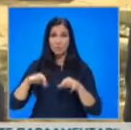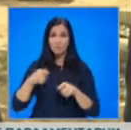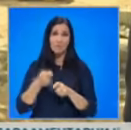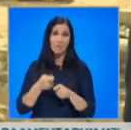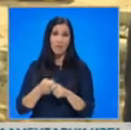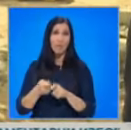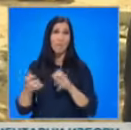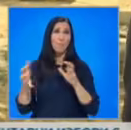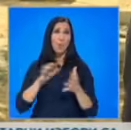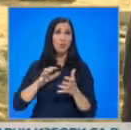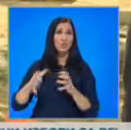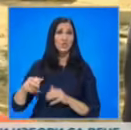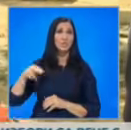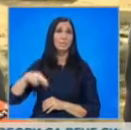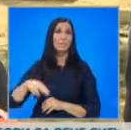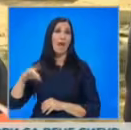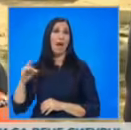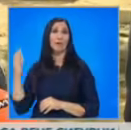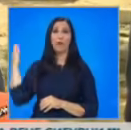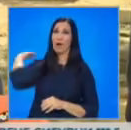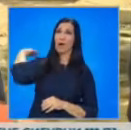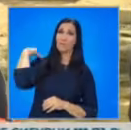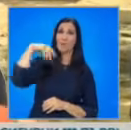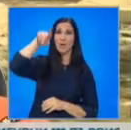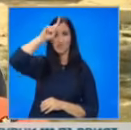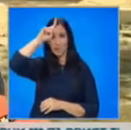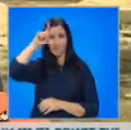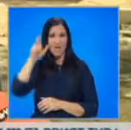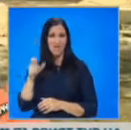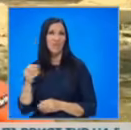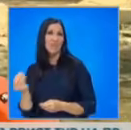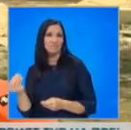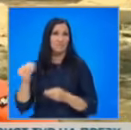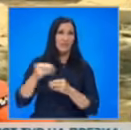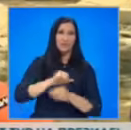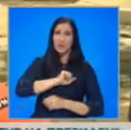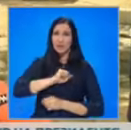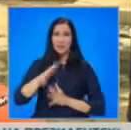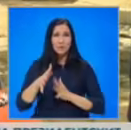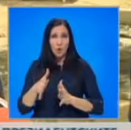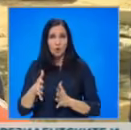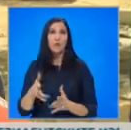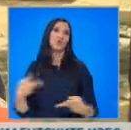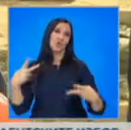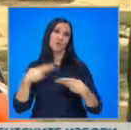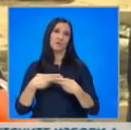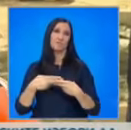правят политически пиар на гърба на софиянци с всяване на страхове у хората, че ще се спре